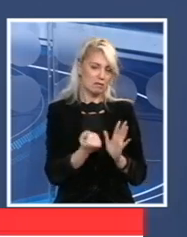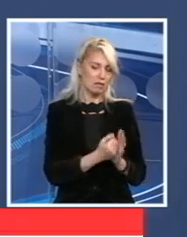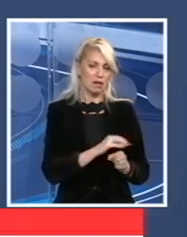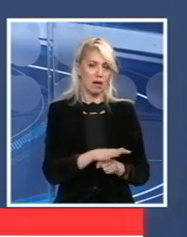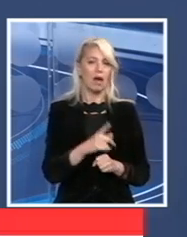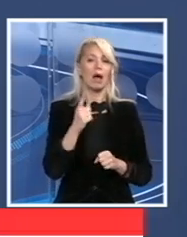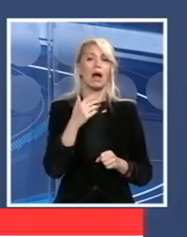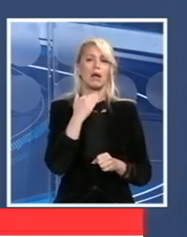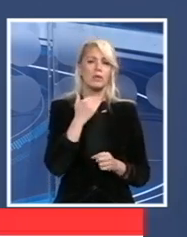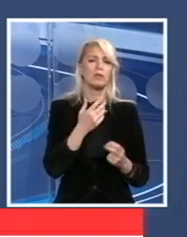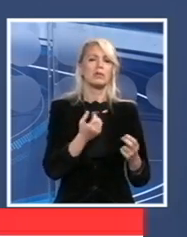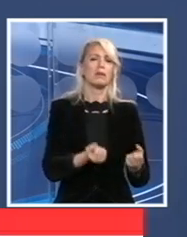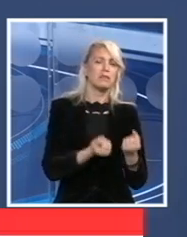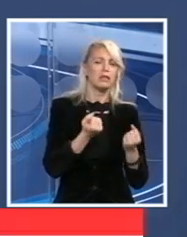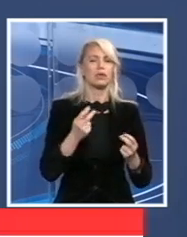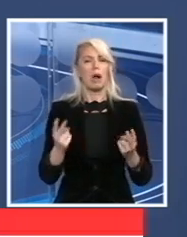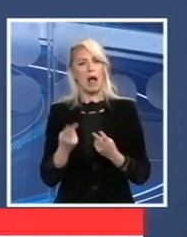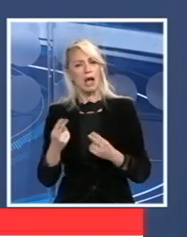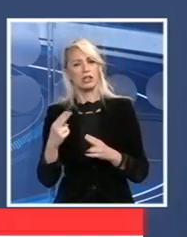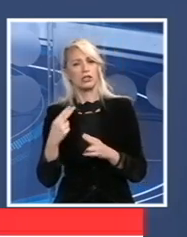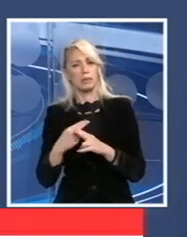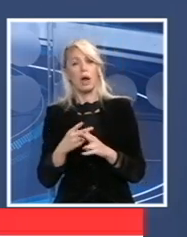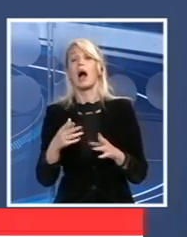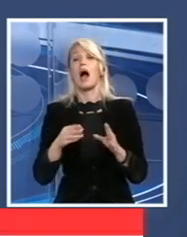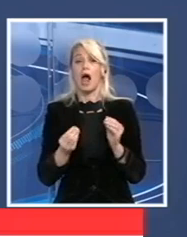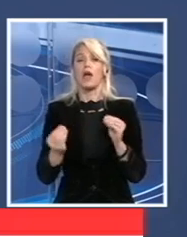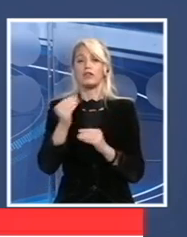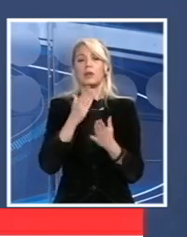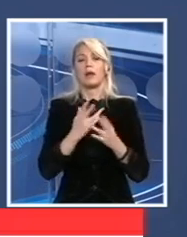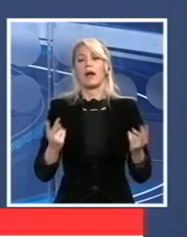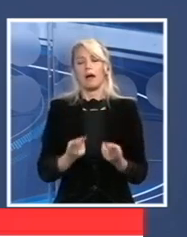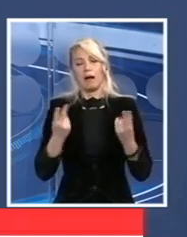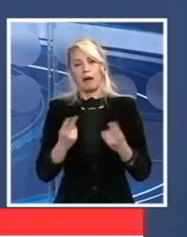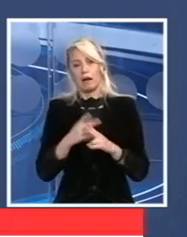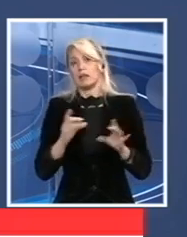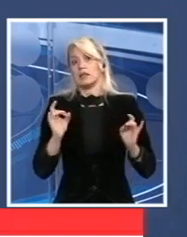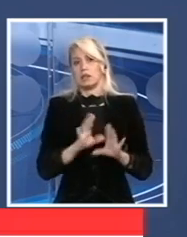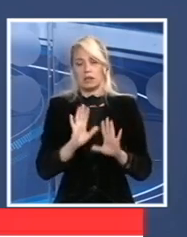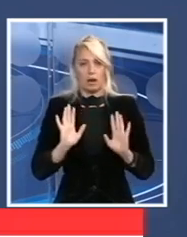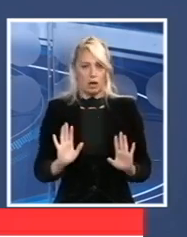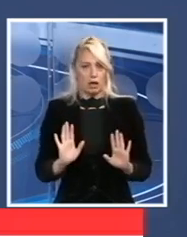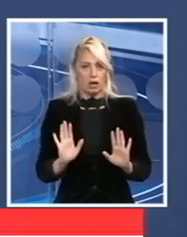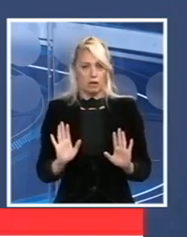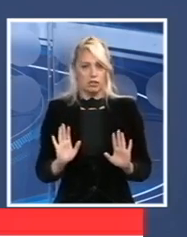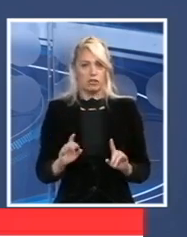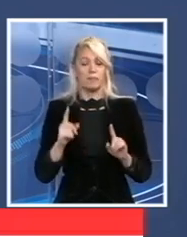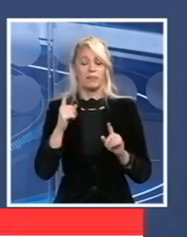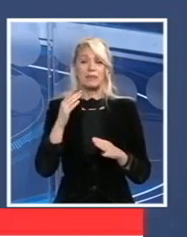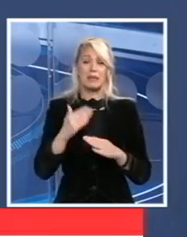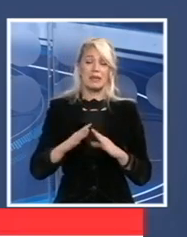težinu kliničke slike koje su imali, jer većina je srećom imala blag oblik kliničkog ispoljavanja, da su